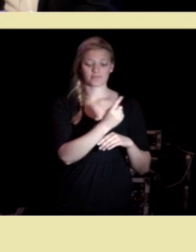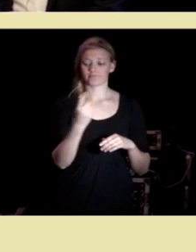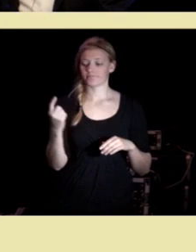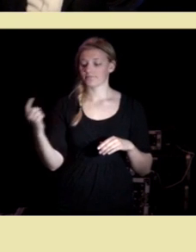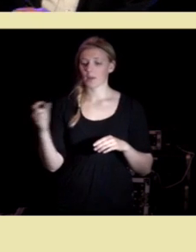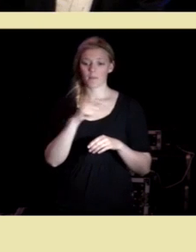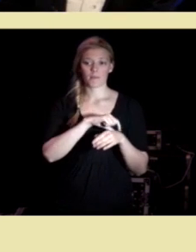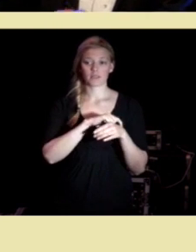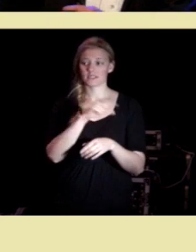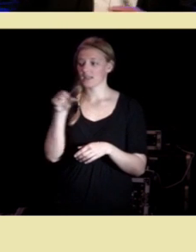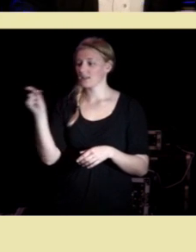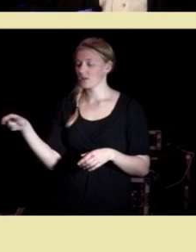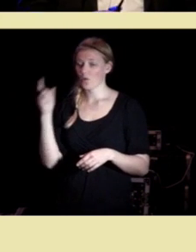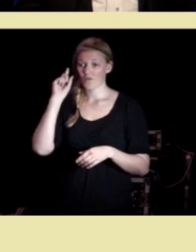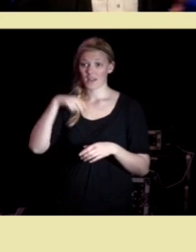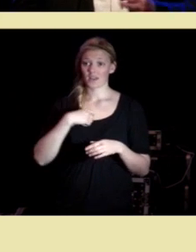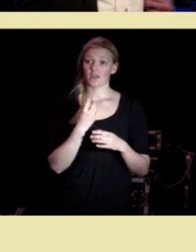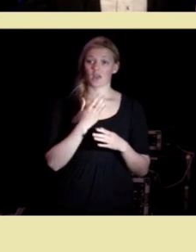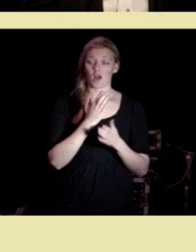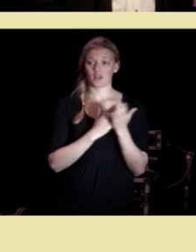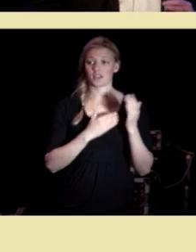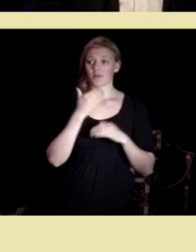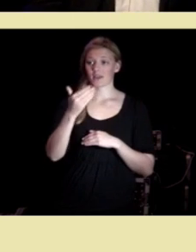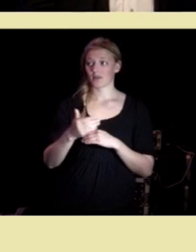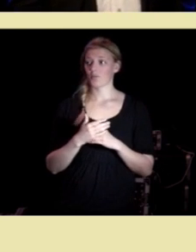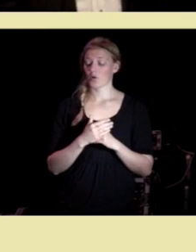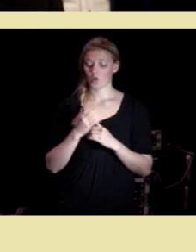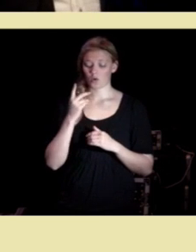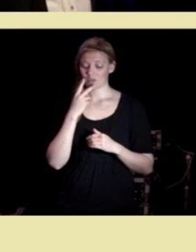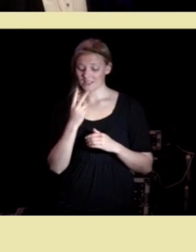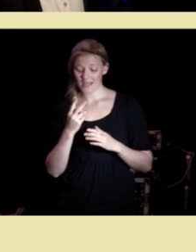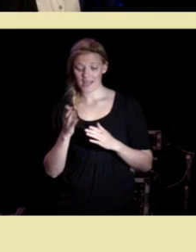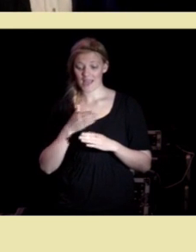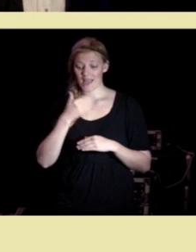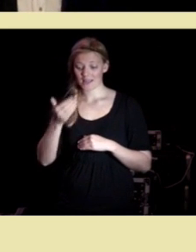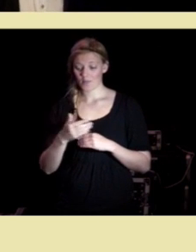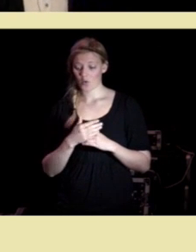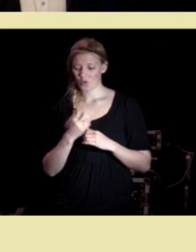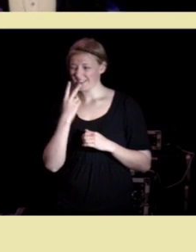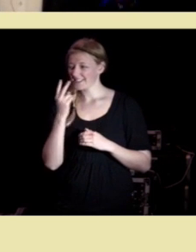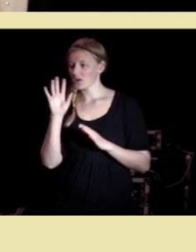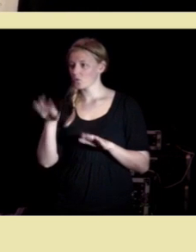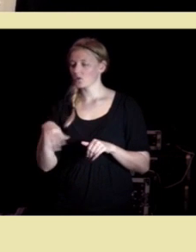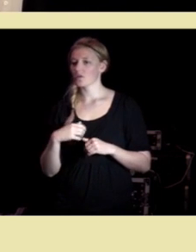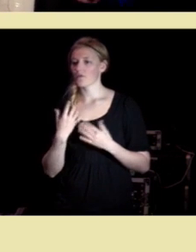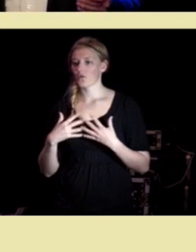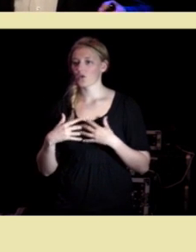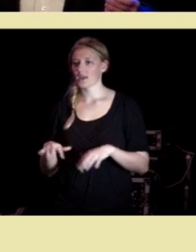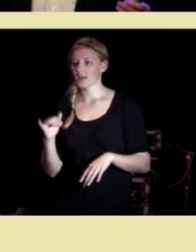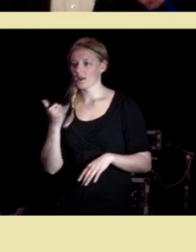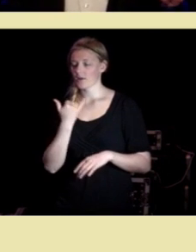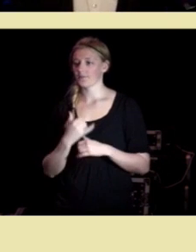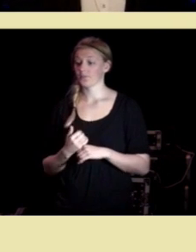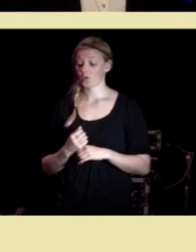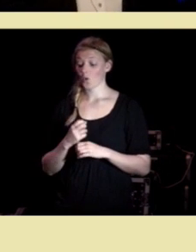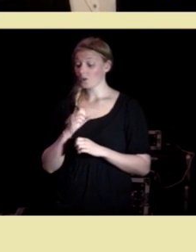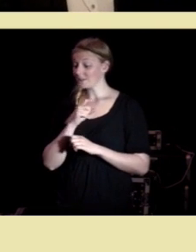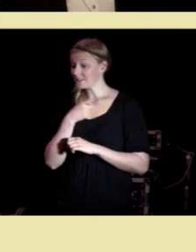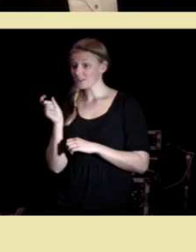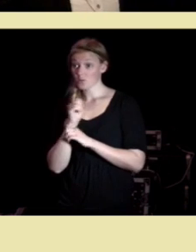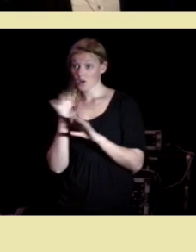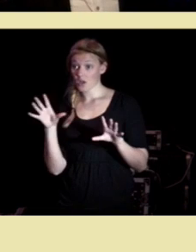du kontroller, så du vet bare tar en halv time etterpå. Altså det å sortere litt i dette her, det ser ut til å funke. Og veldig mange som får det til sier,